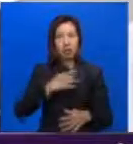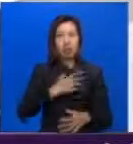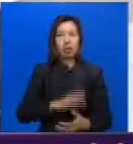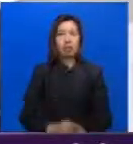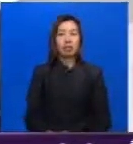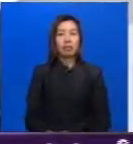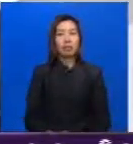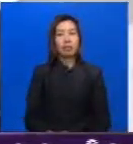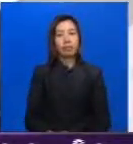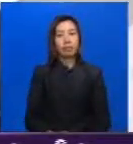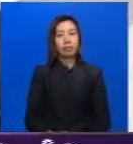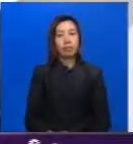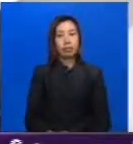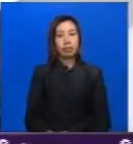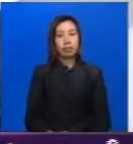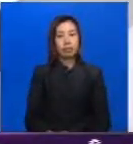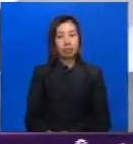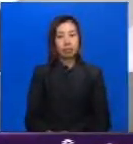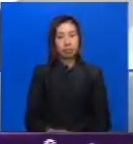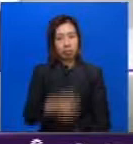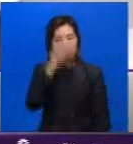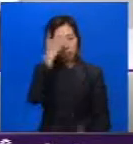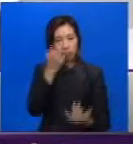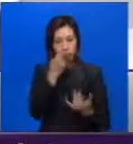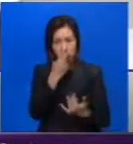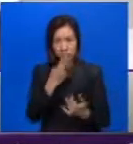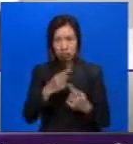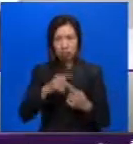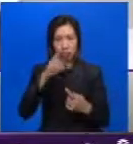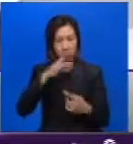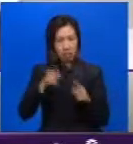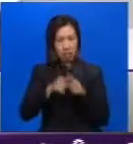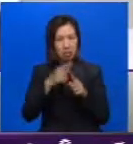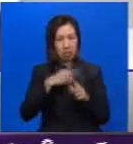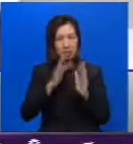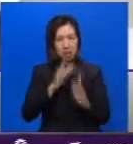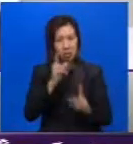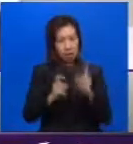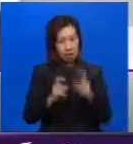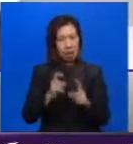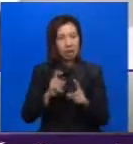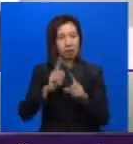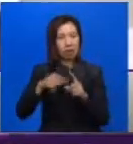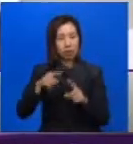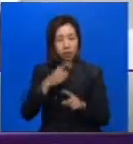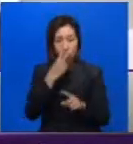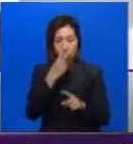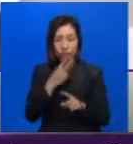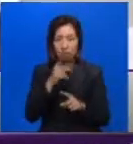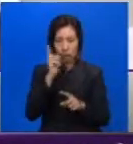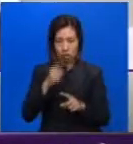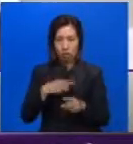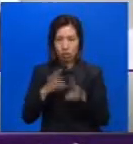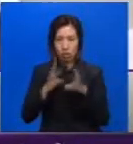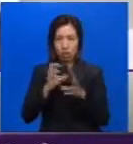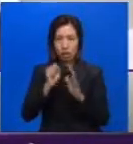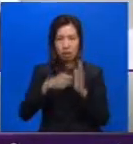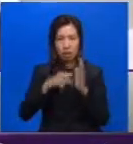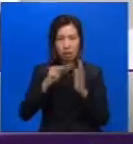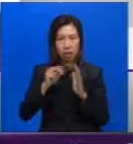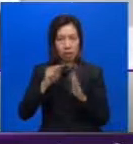แล้วก็ยังสูญเสียป่านนี้เราต้องใช้สันติวิธีด้วยความเคร่งครัด